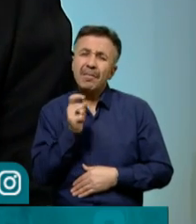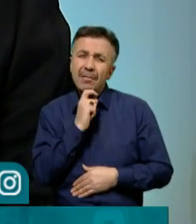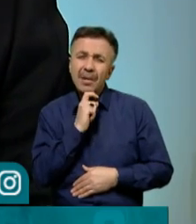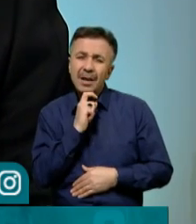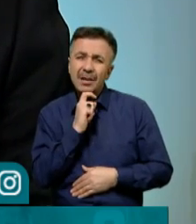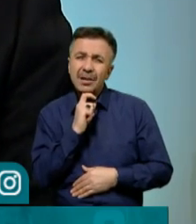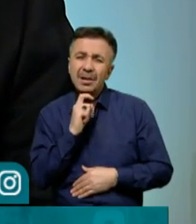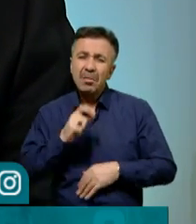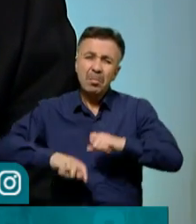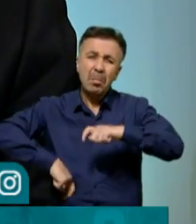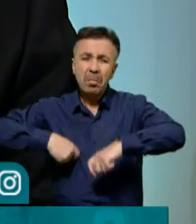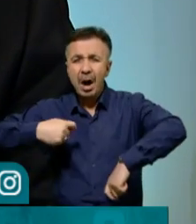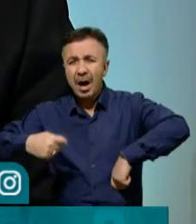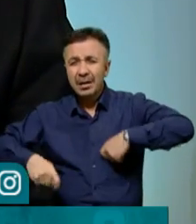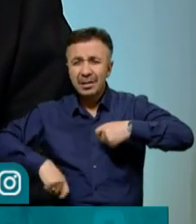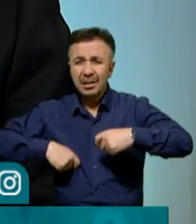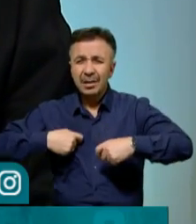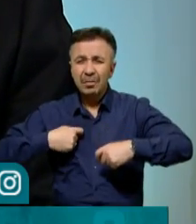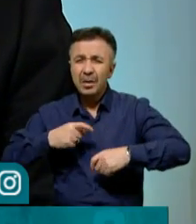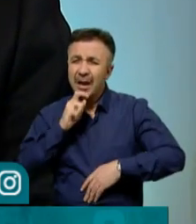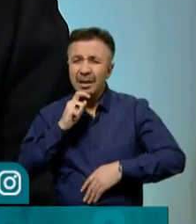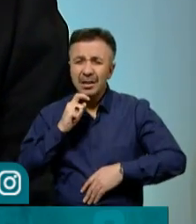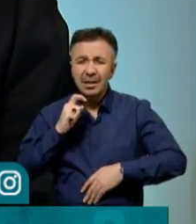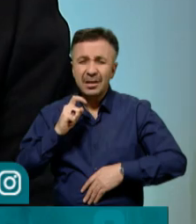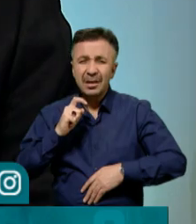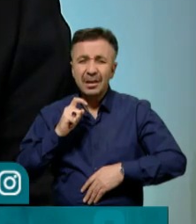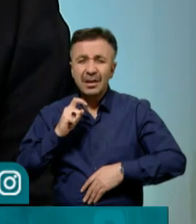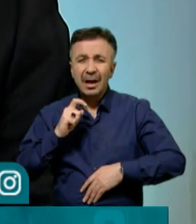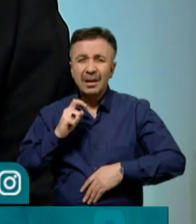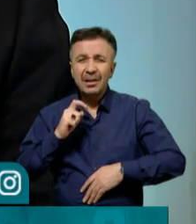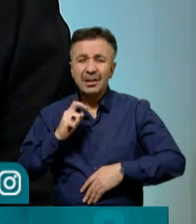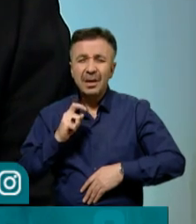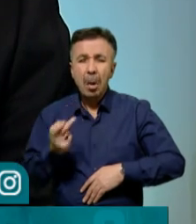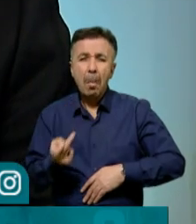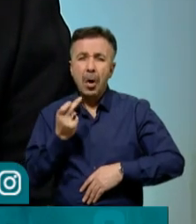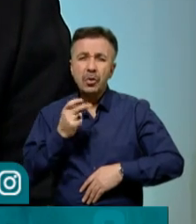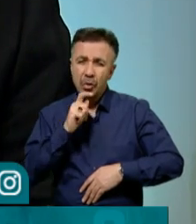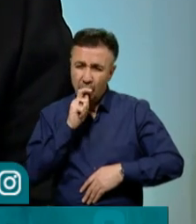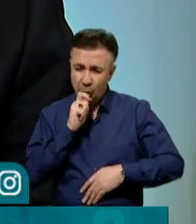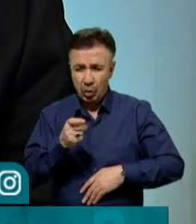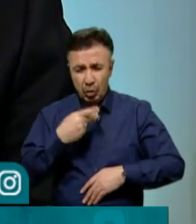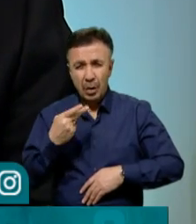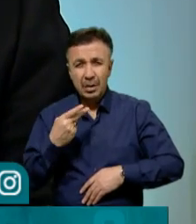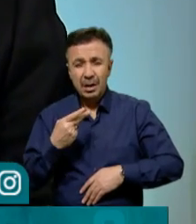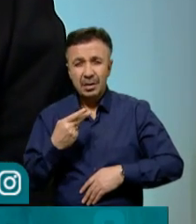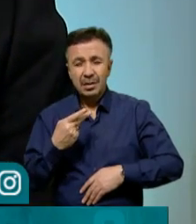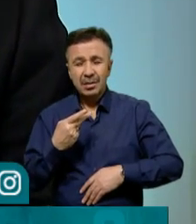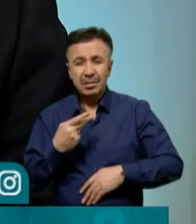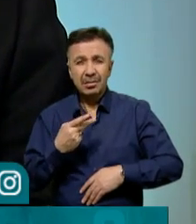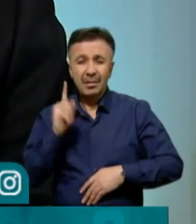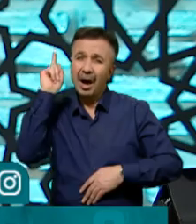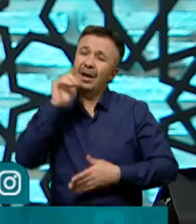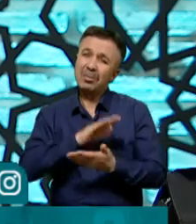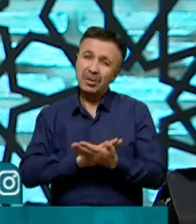hurafelere halkımız itibar etmesin. Boş, lüzumsuz sözler. Kim söylemişse Allah onu da ıslah eylesin.